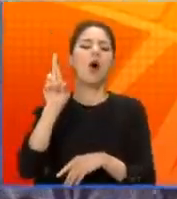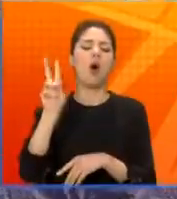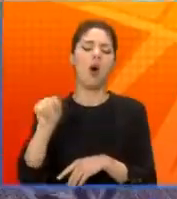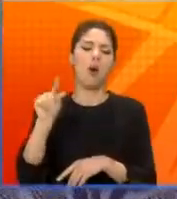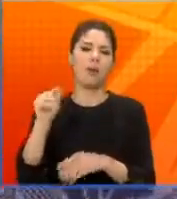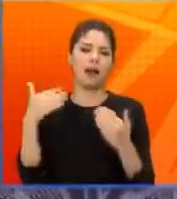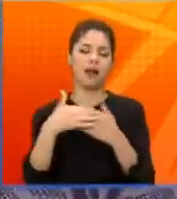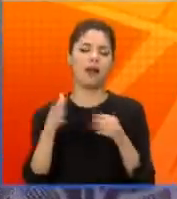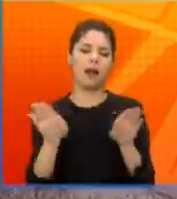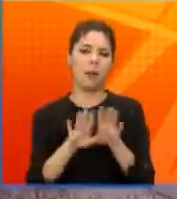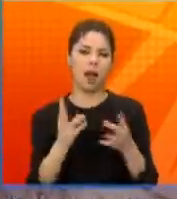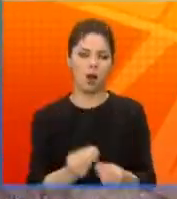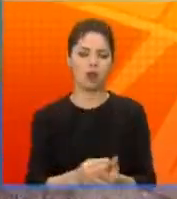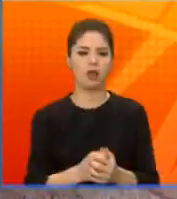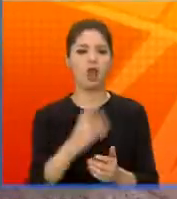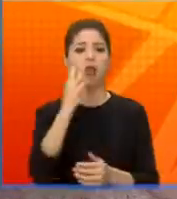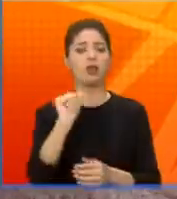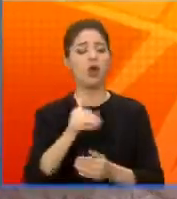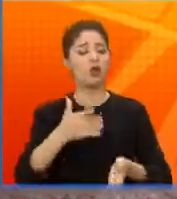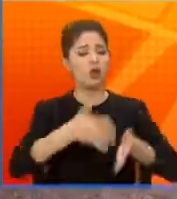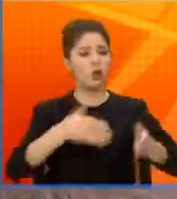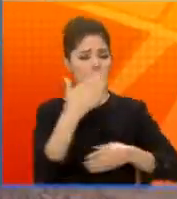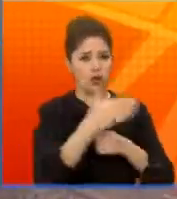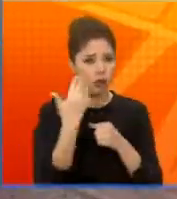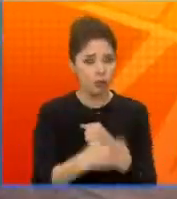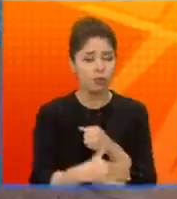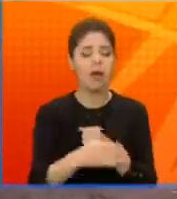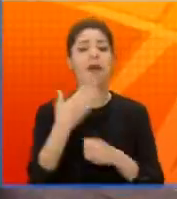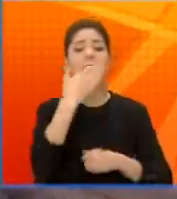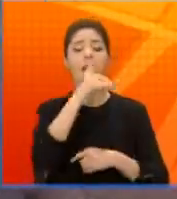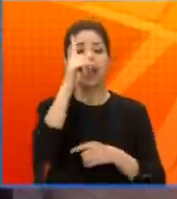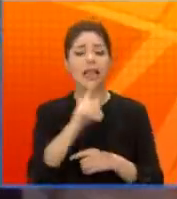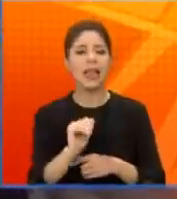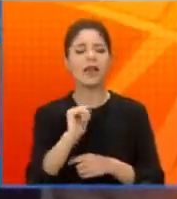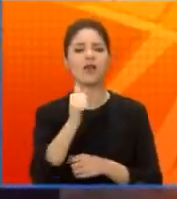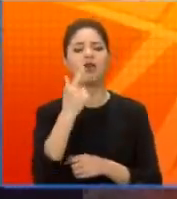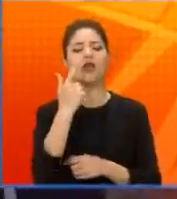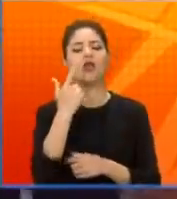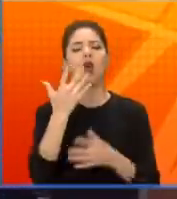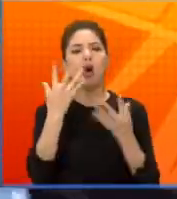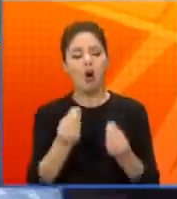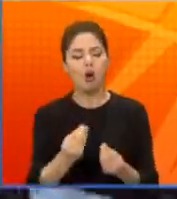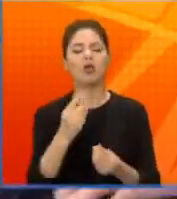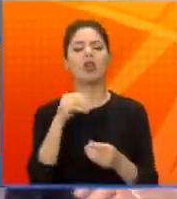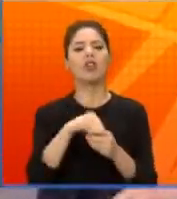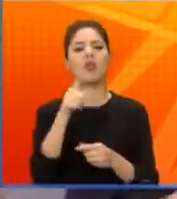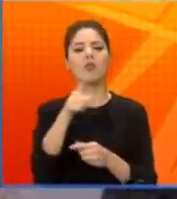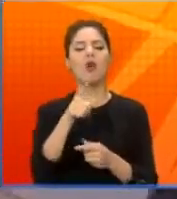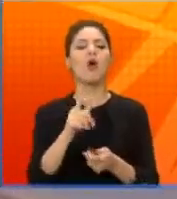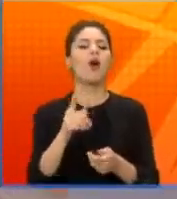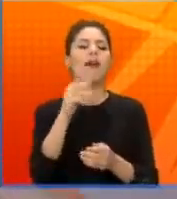kızım da çalışıyor, valla korkudan canımız çıkıyor. 4 günlük sokağa çıkma kısıtlaması Ramazan'ın ilk gününe denk geldiği için uygulama biraz